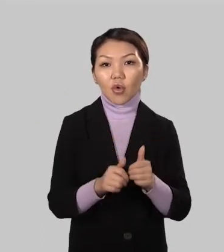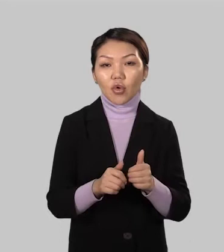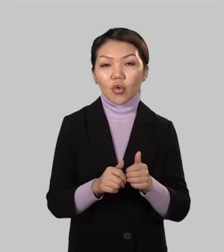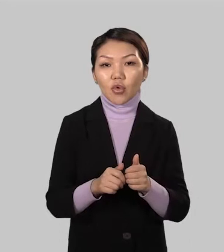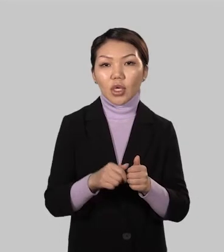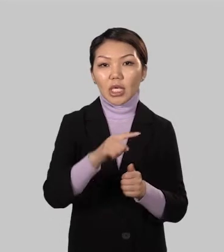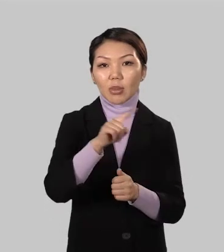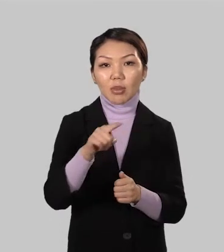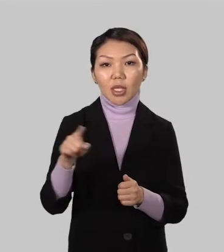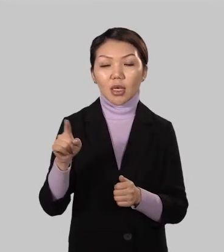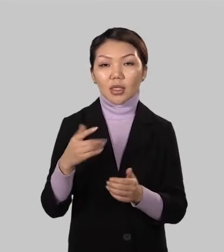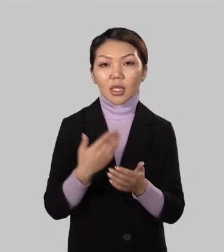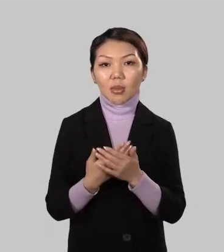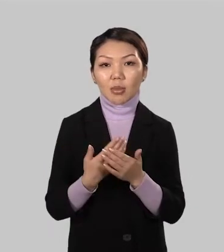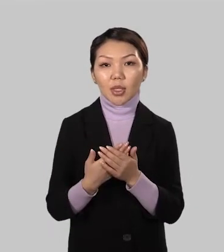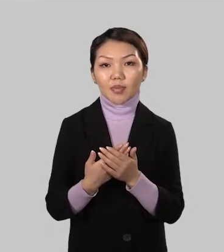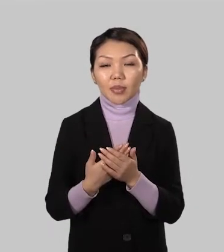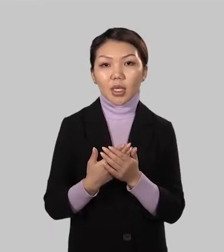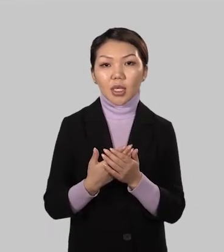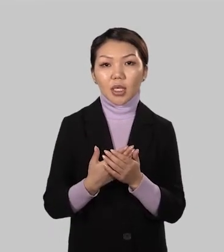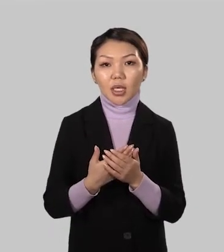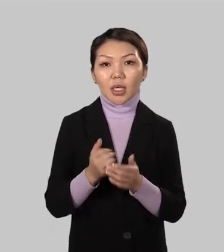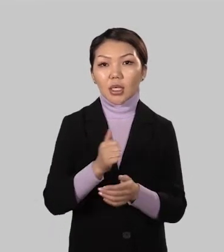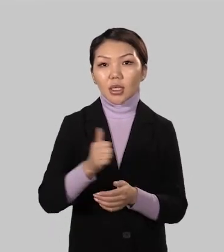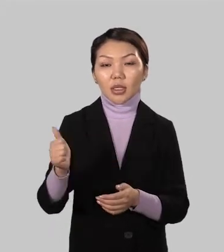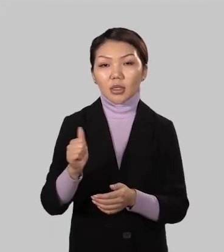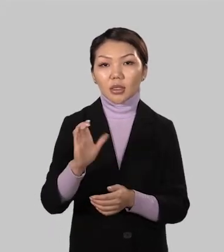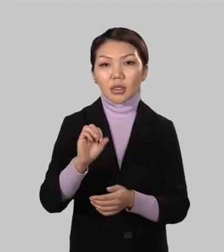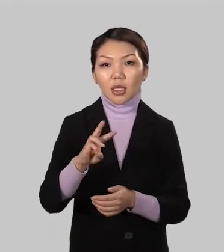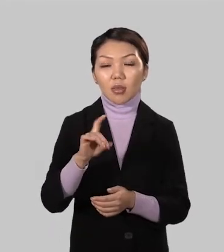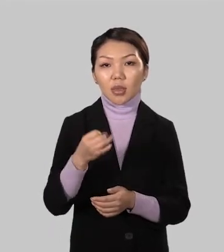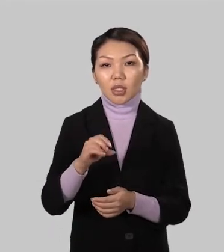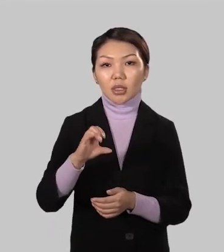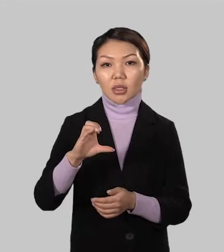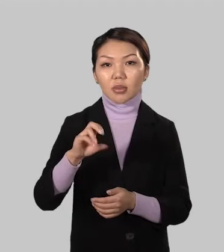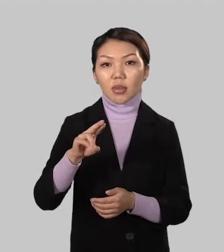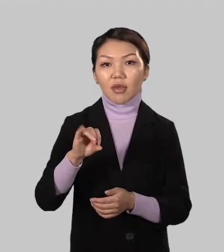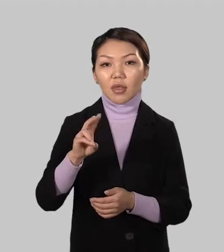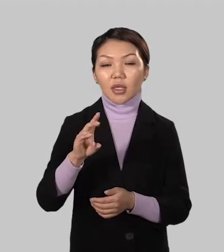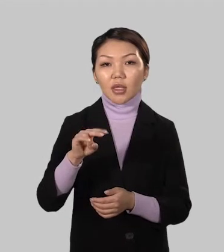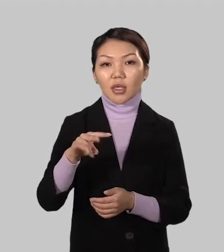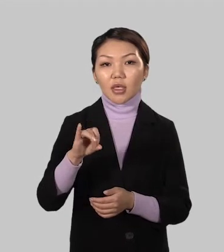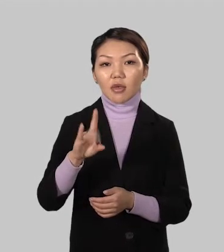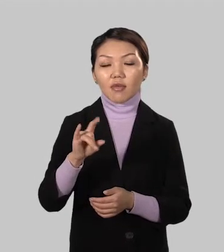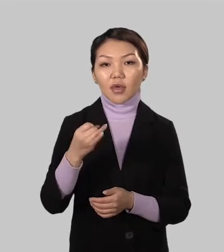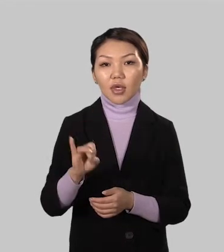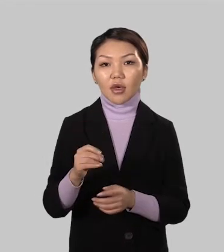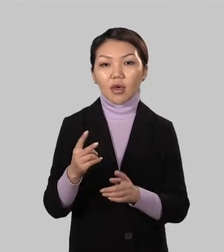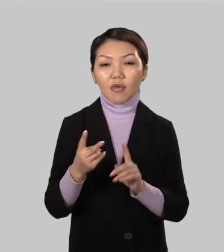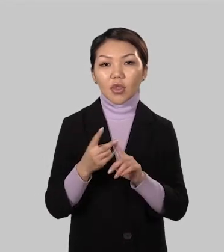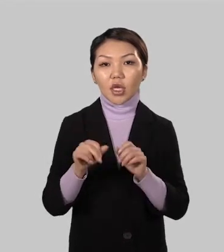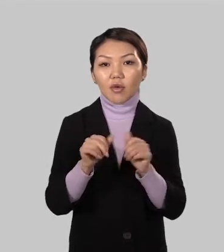имени прилагательного например самый справедливый второй способ к простой стро